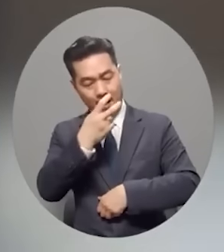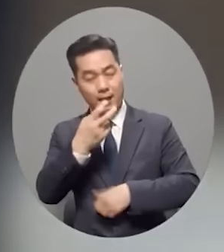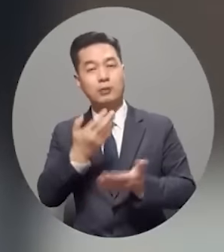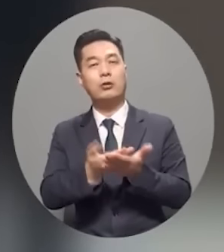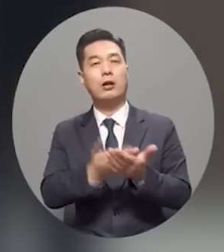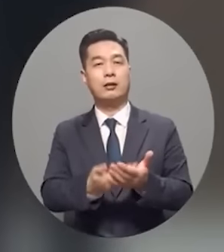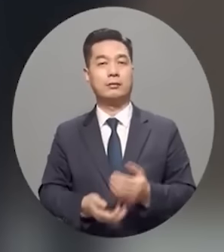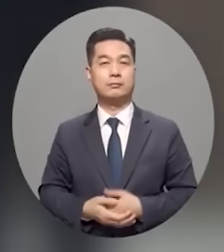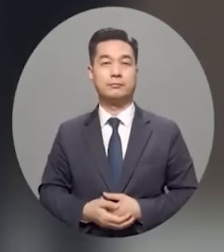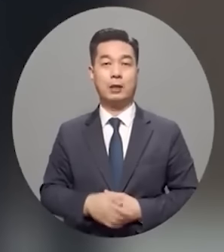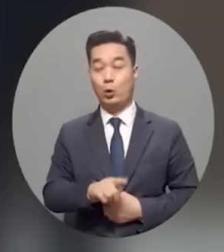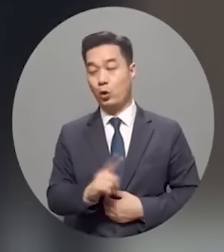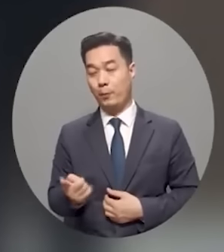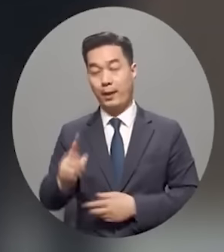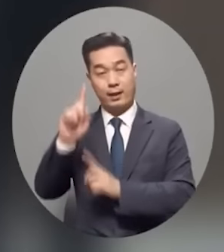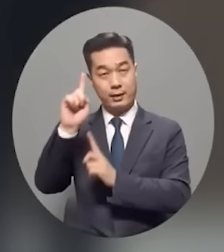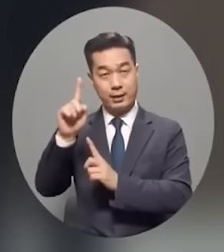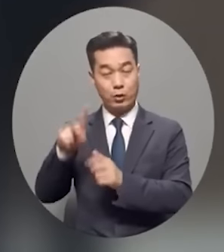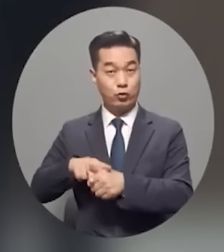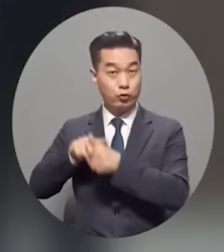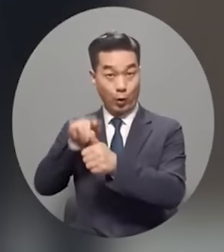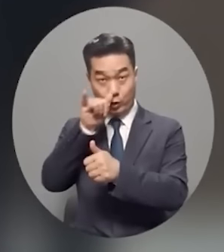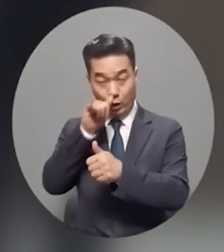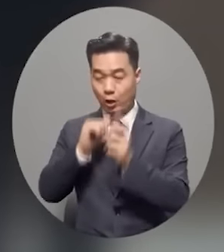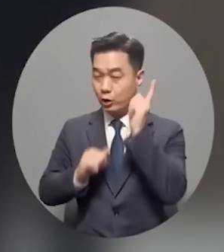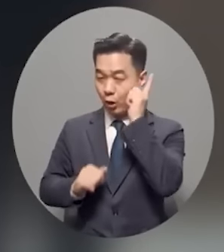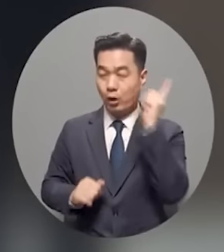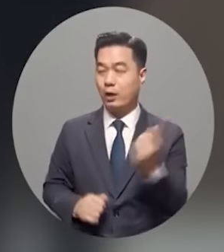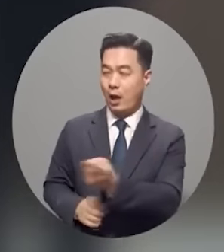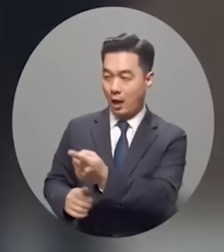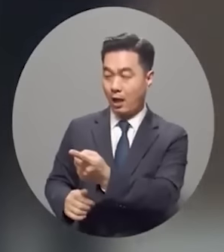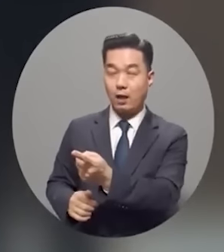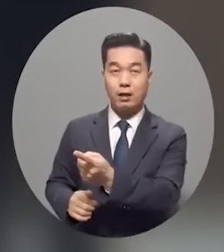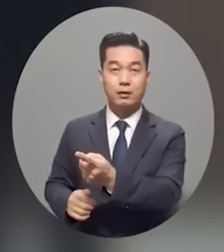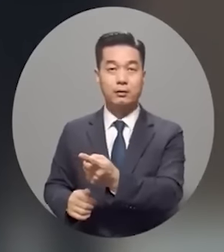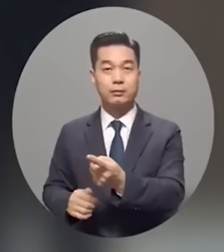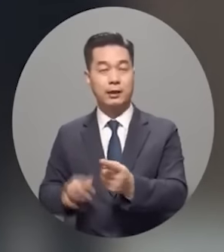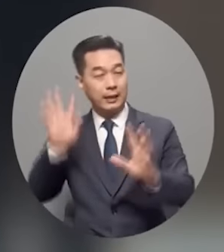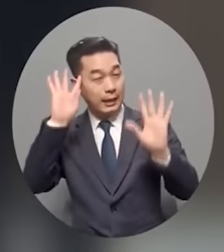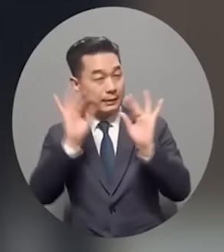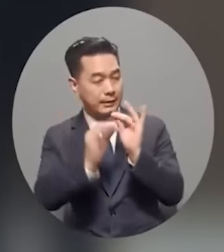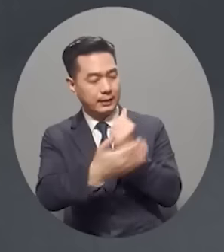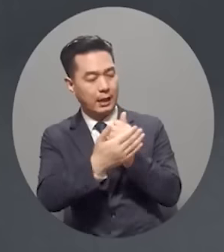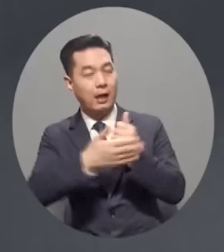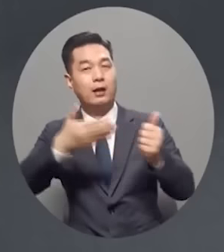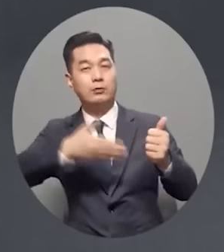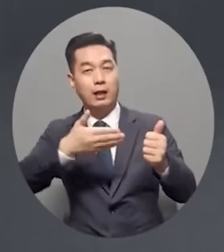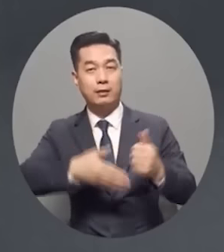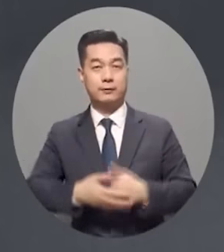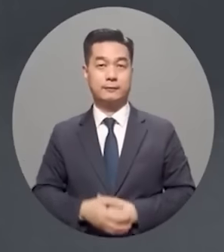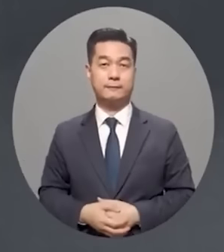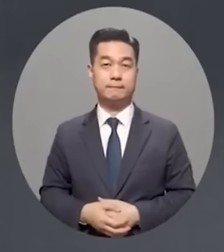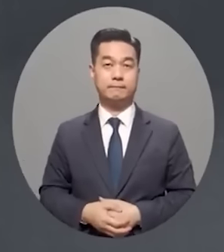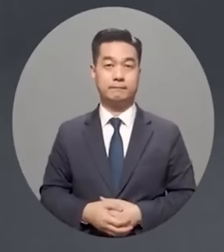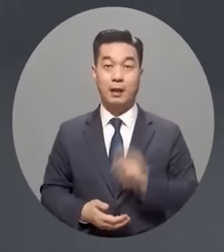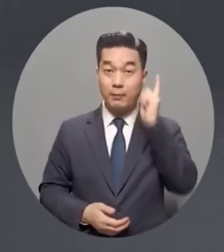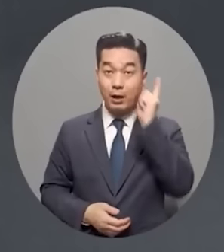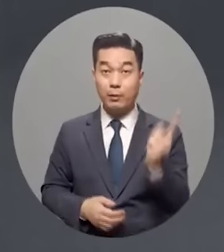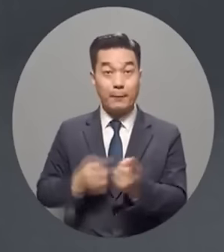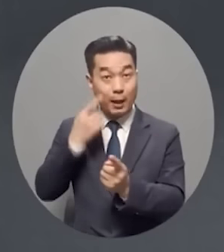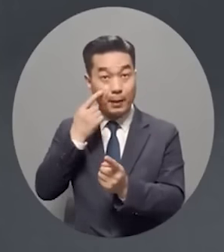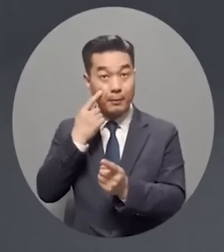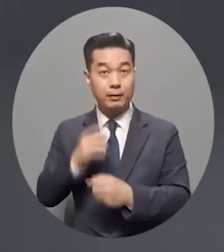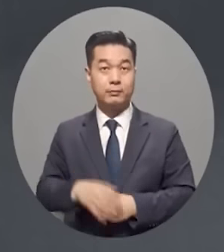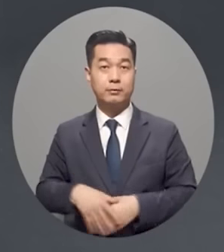옆에 이성건 후보가 있다면서 수화기를 넘겼고 이 후보자도 지지를 부탁했습니다. 바꿔줄게.